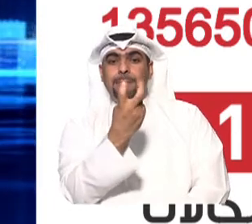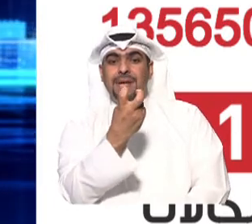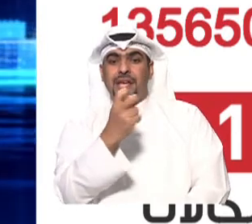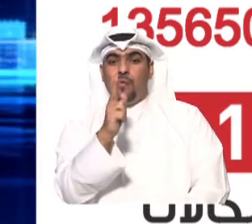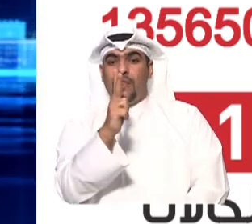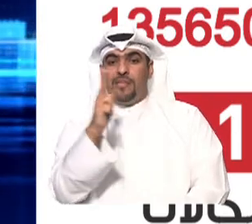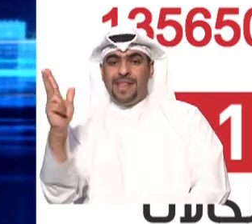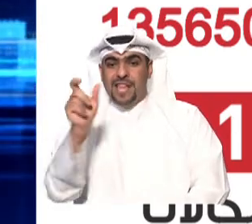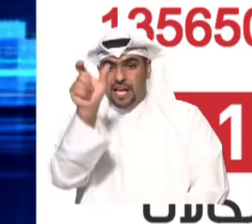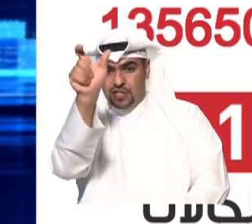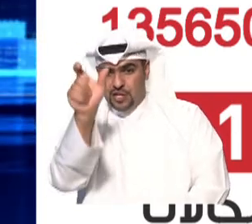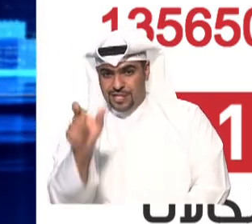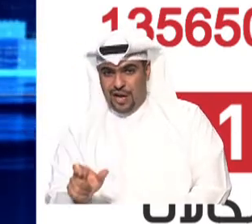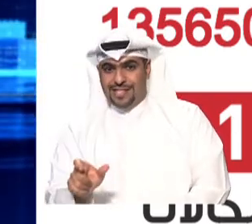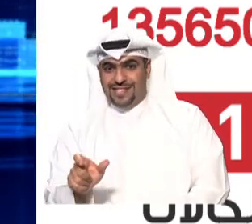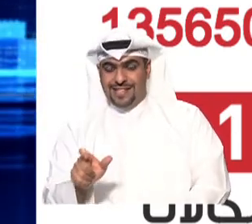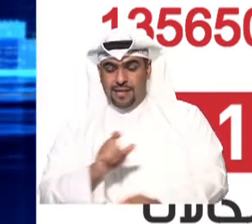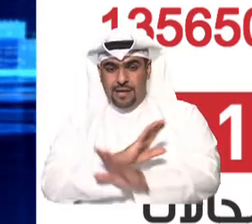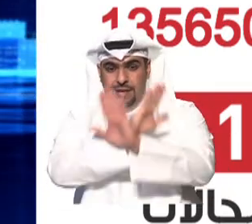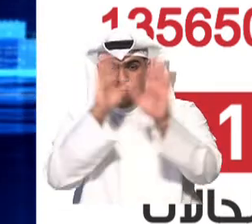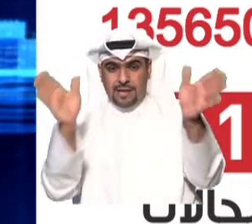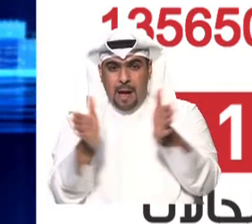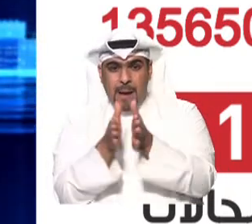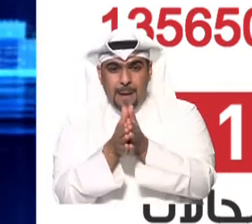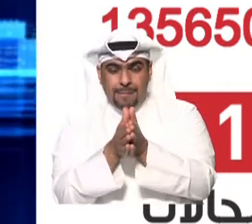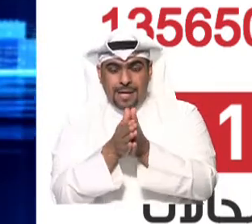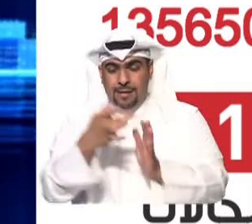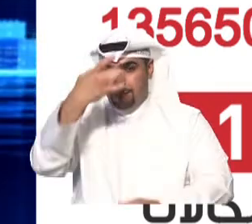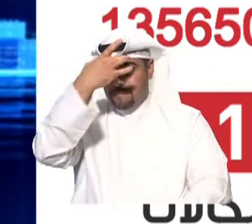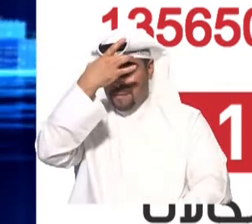إجمالي عدد الحالات المسجلة إلى